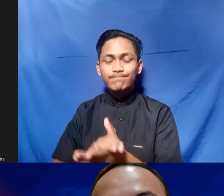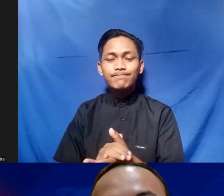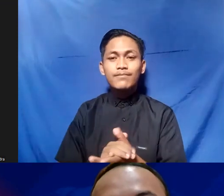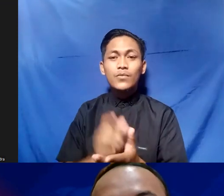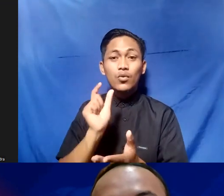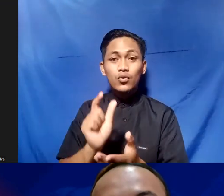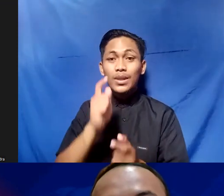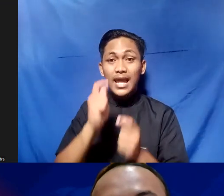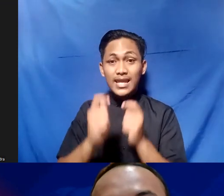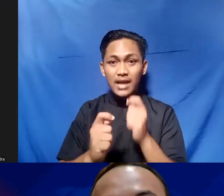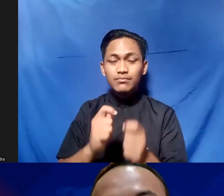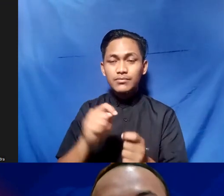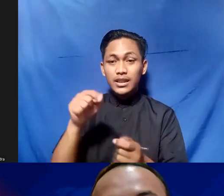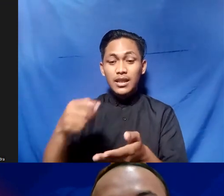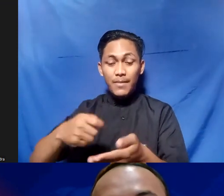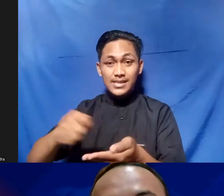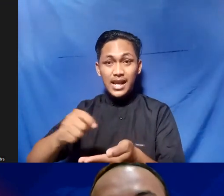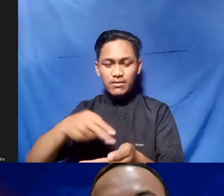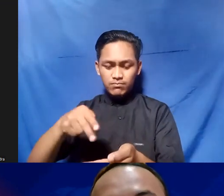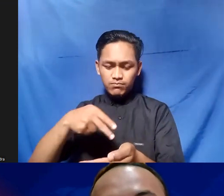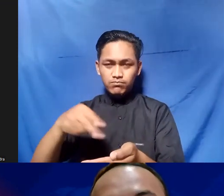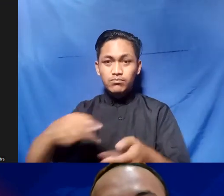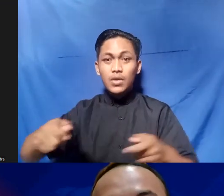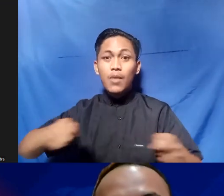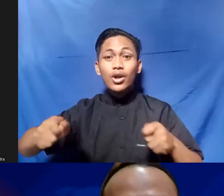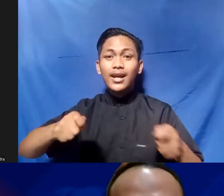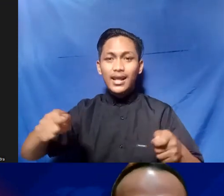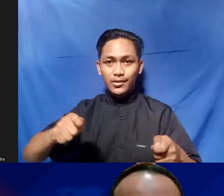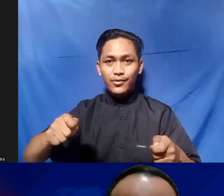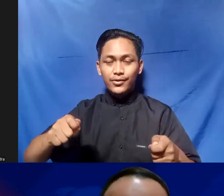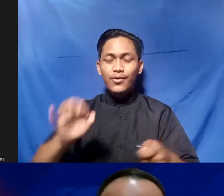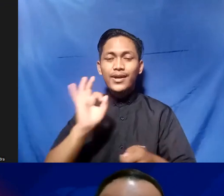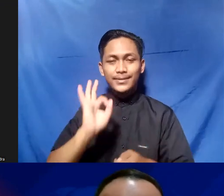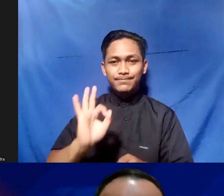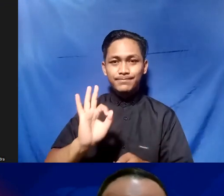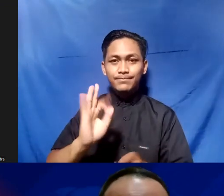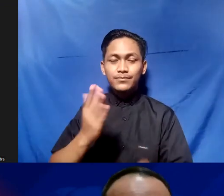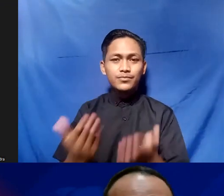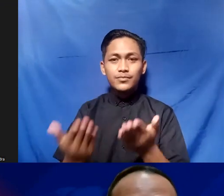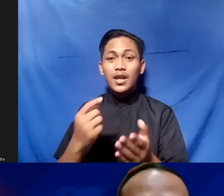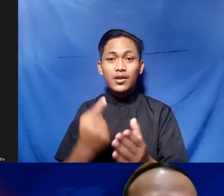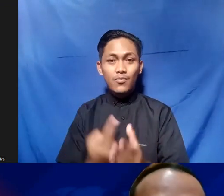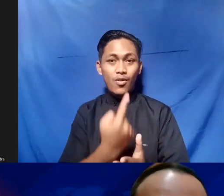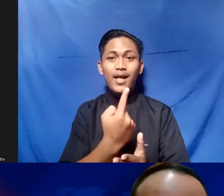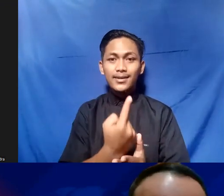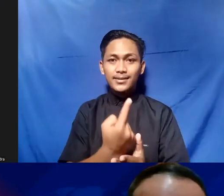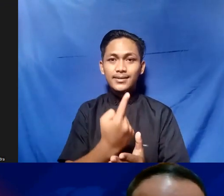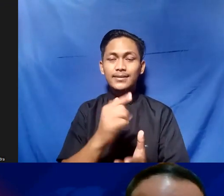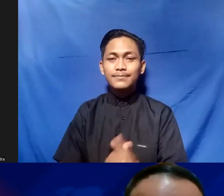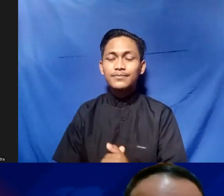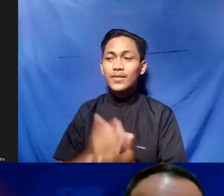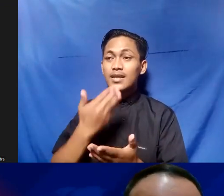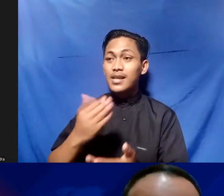selesai menyampaikan materinya Oke mungkin bisa dimulai Selamat